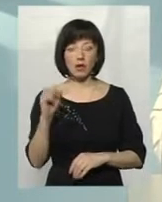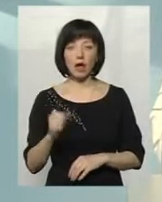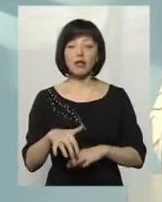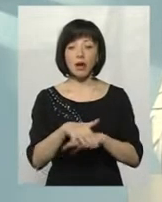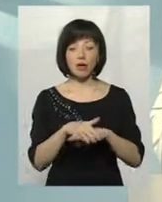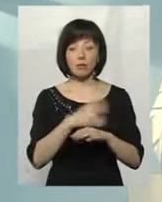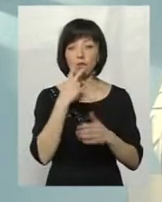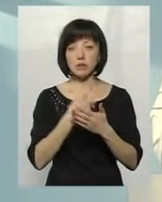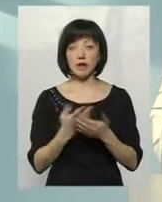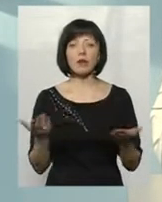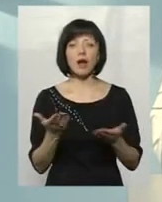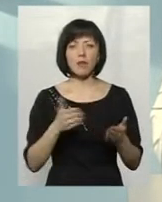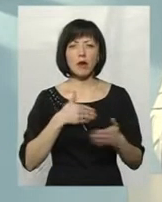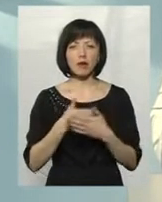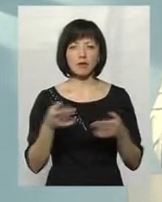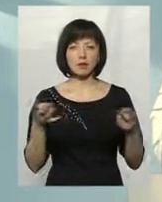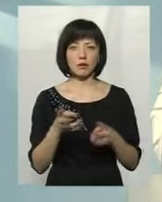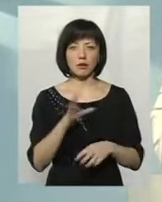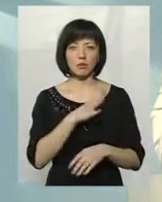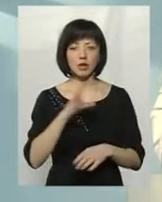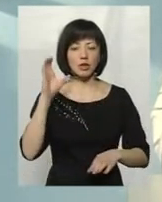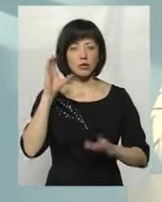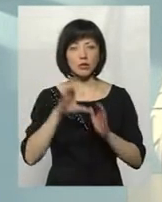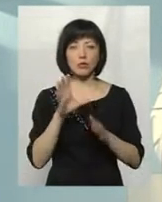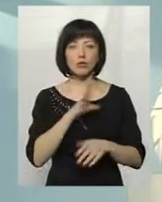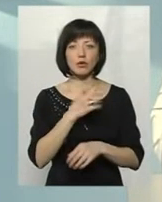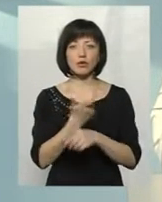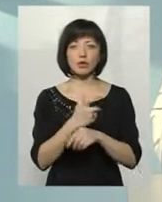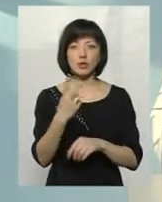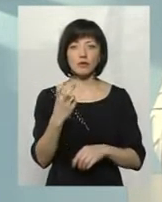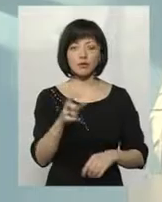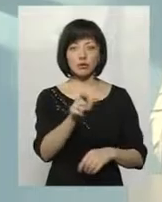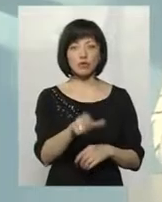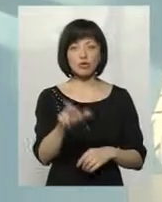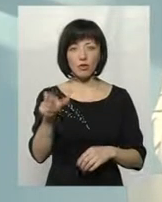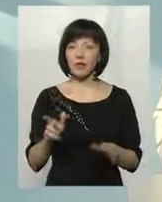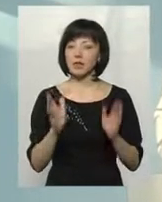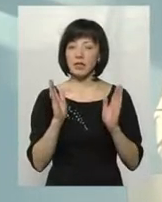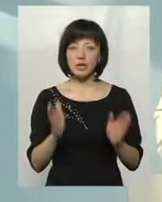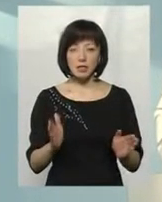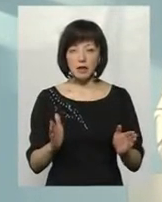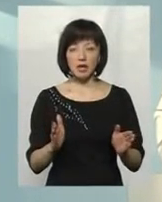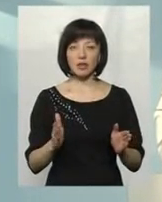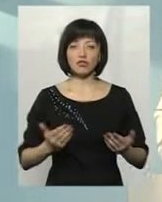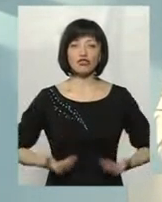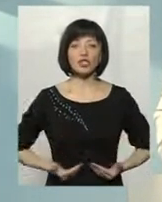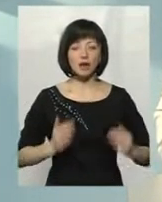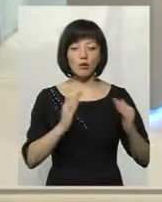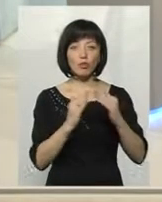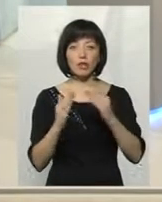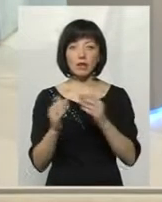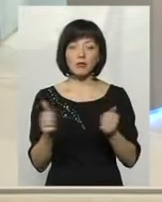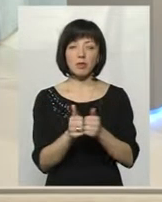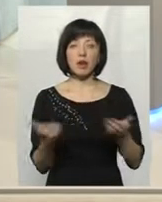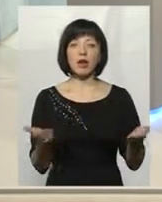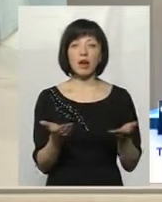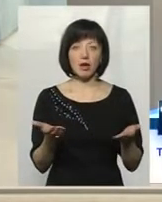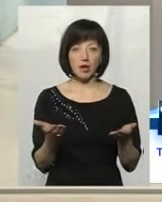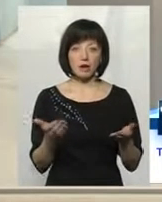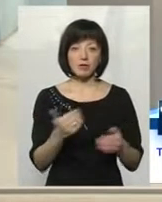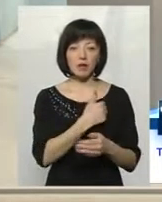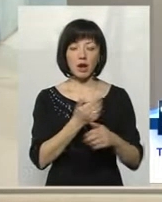показав, якими активними треба бути. На слуханнях було більше 200 чоловік. І не тільки мешканці будинків, біля яких там